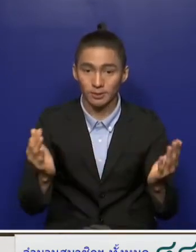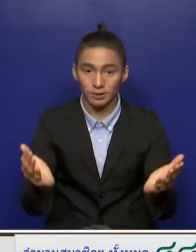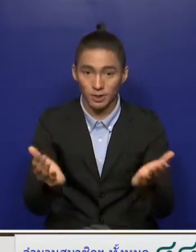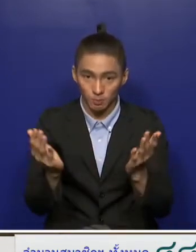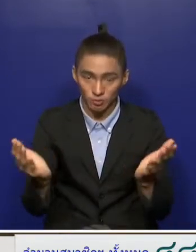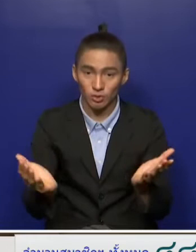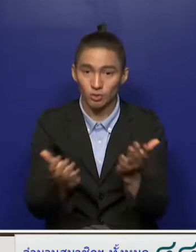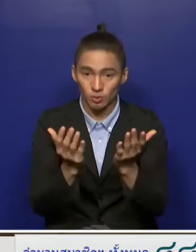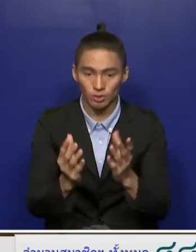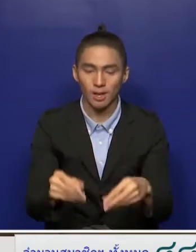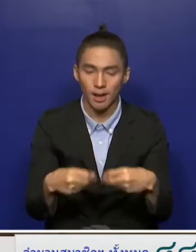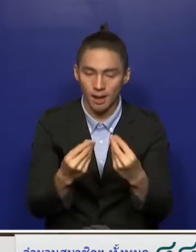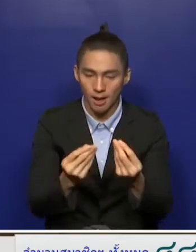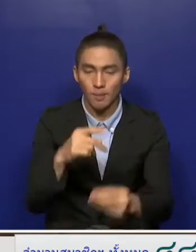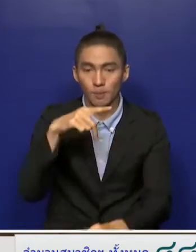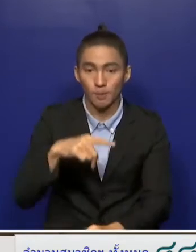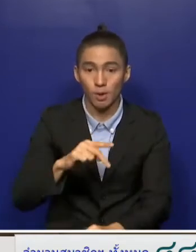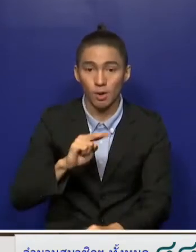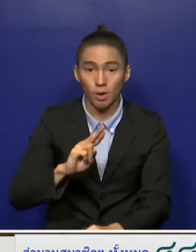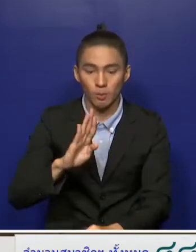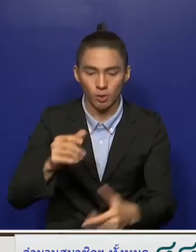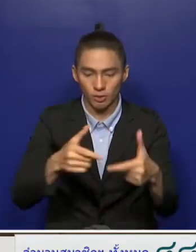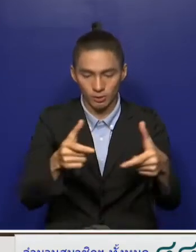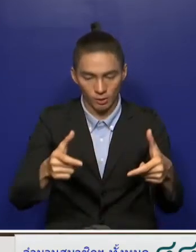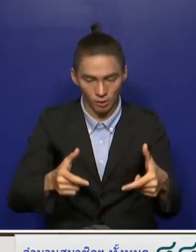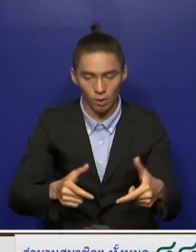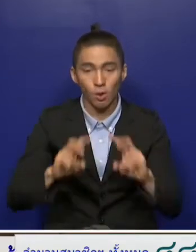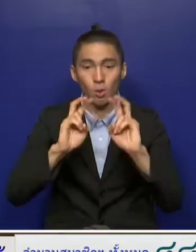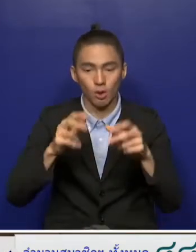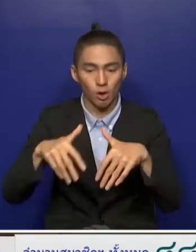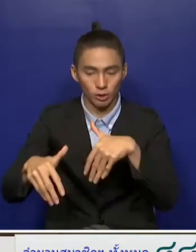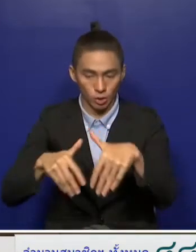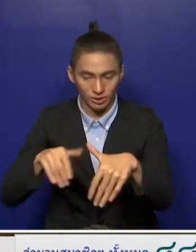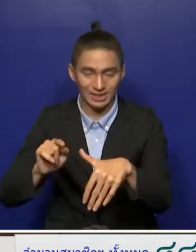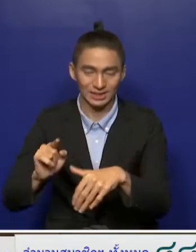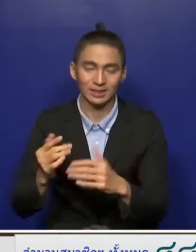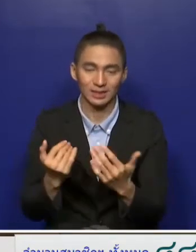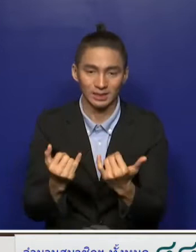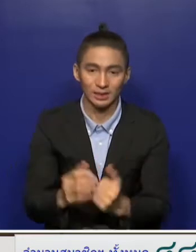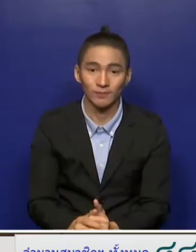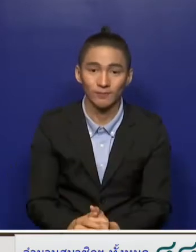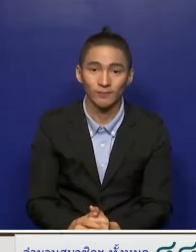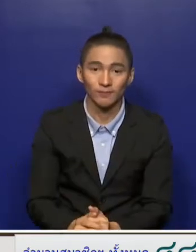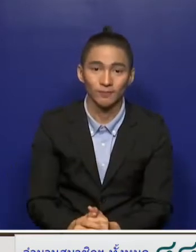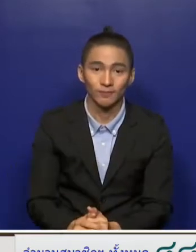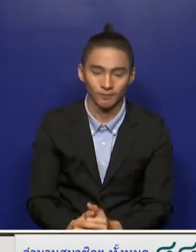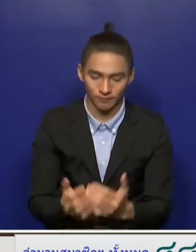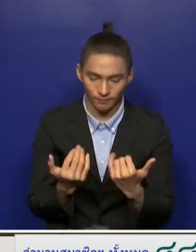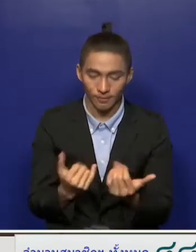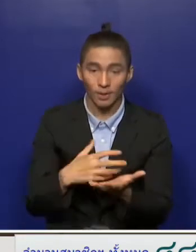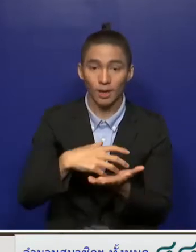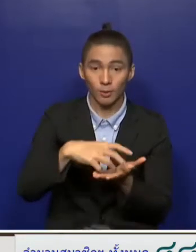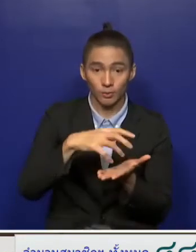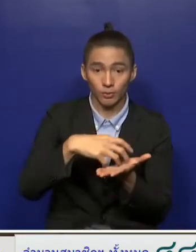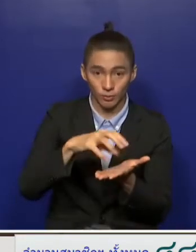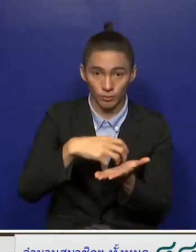ญัติการเข้าชื่อเสนอข้อบัญญัติท้องถิ่นพ.ศ.ต้องกลับเรียนท่านประธานครับว่าโดยรวมใน